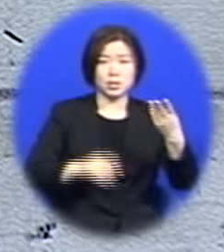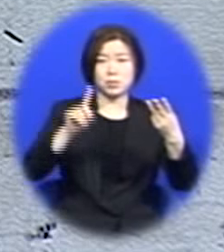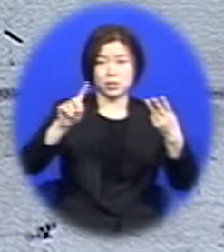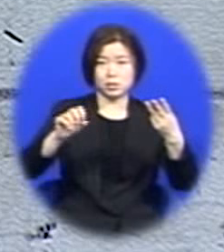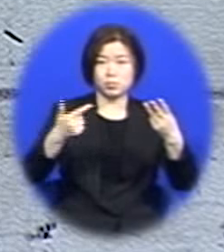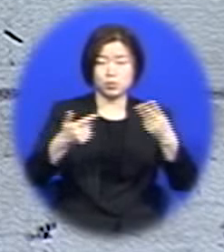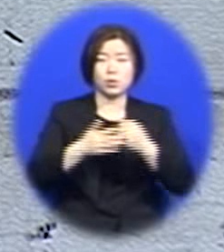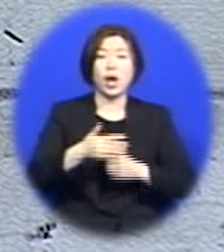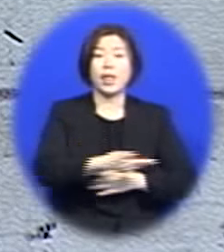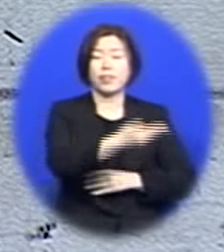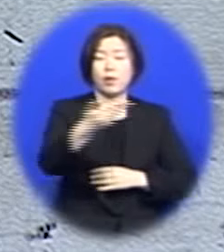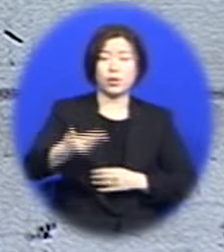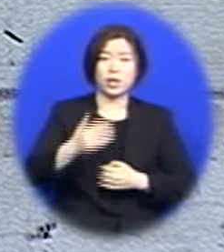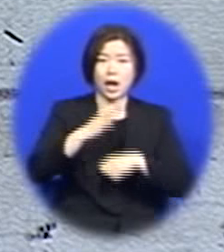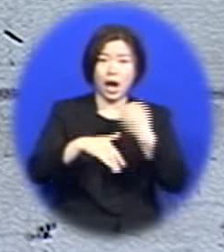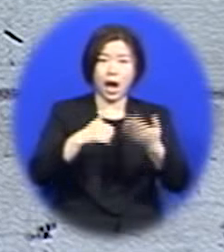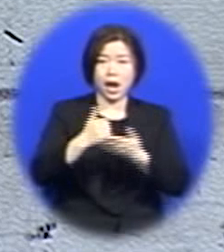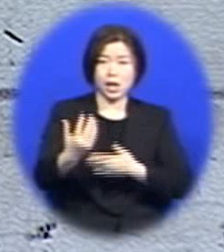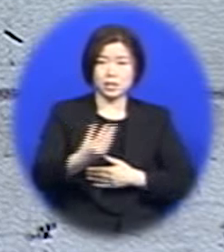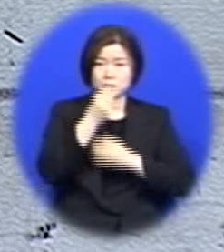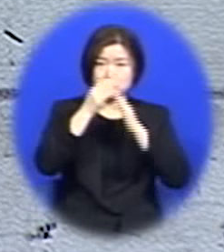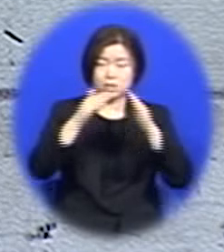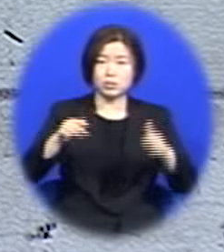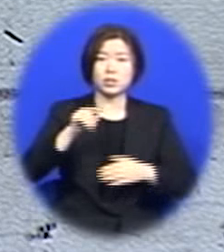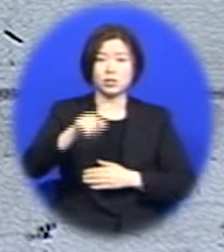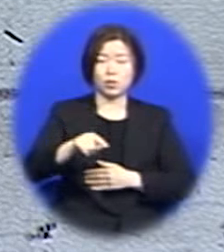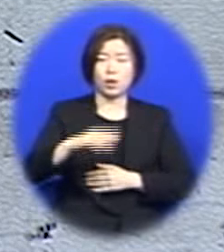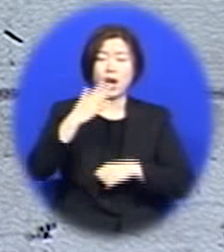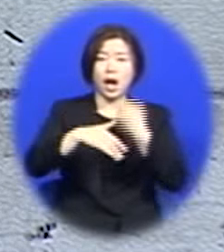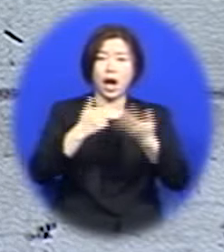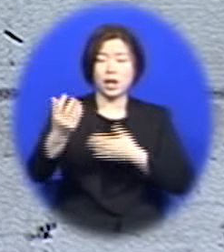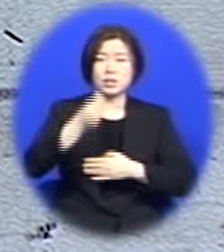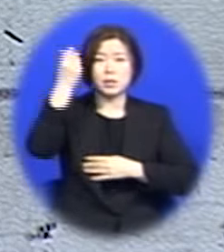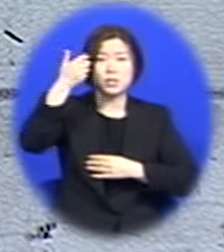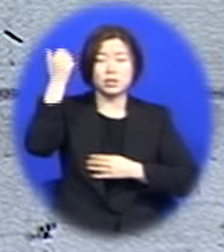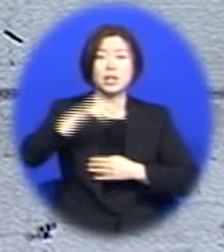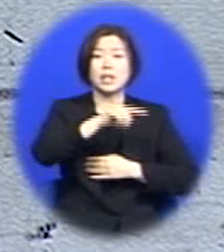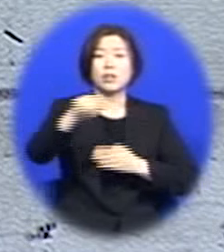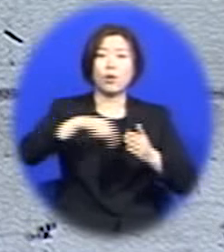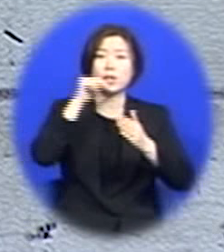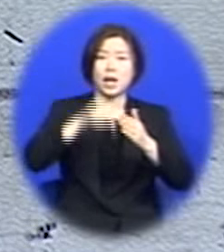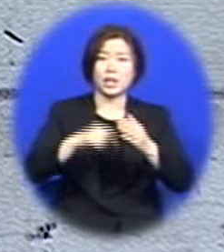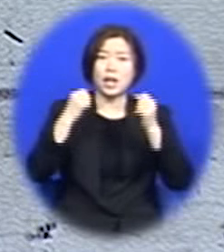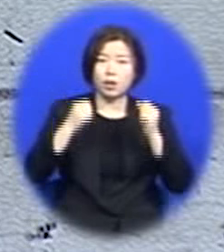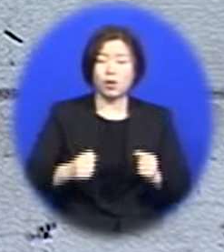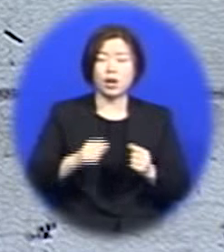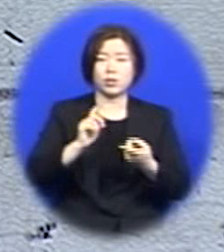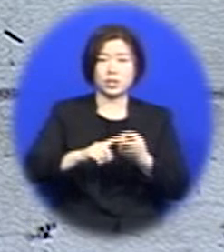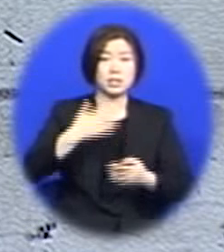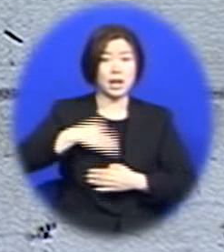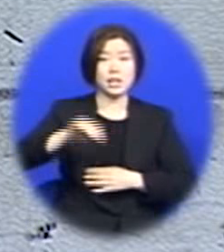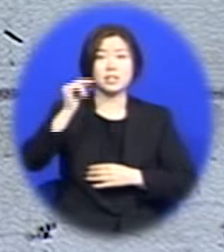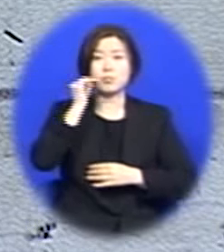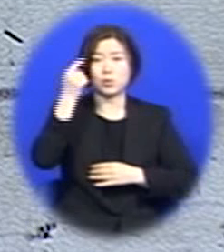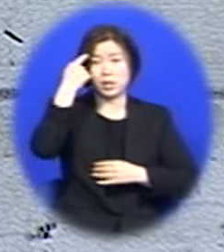너희가 하나님의 성전인 것과 하나님의 성령이 너희 안에 거하시는 것을 알지 못하느뇨.